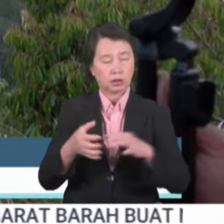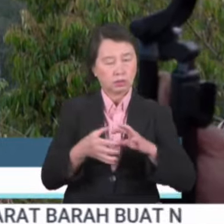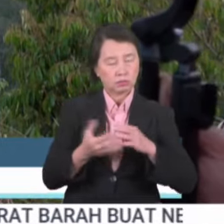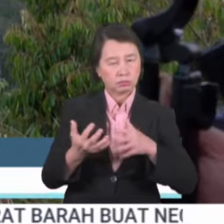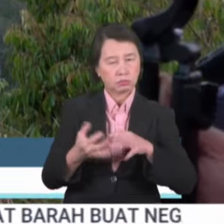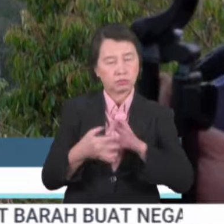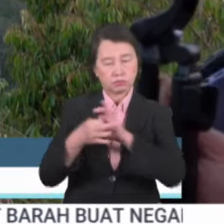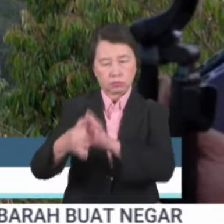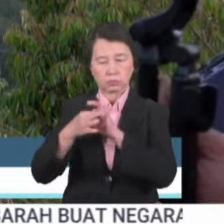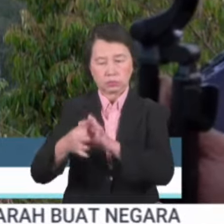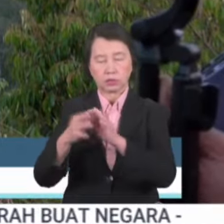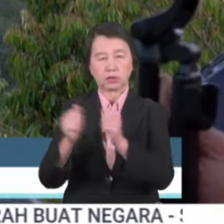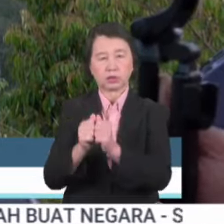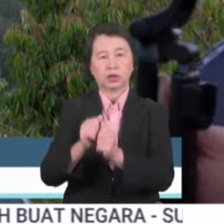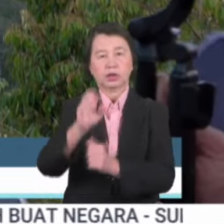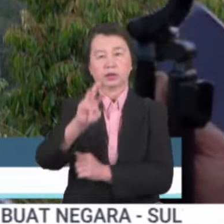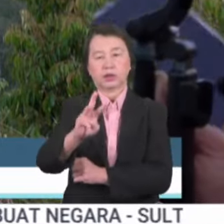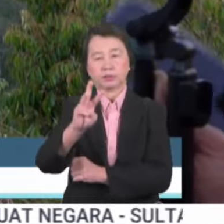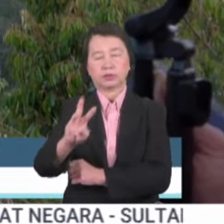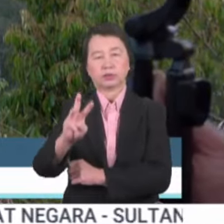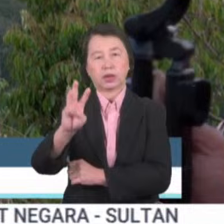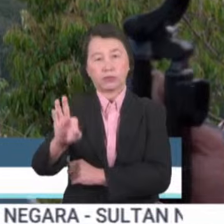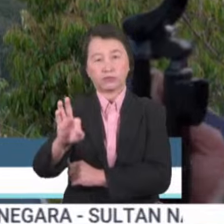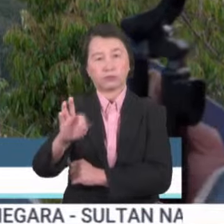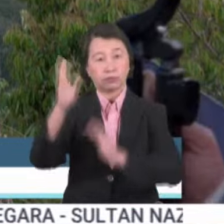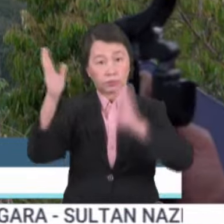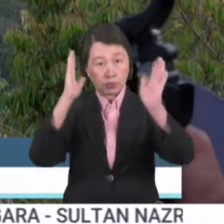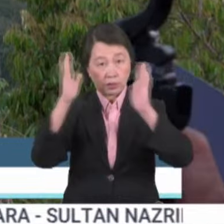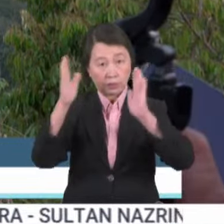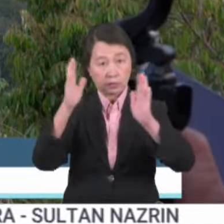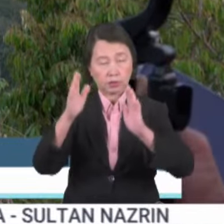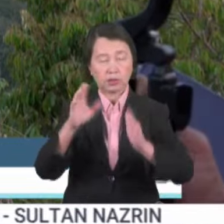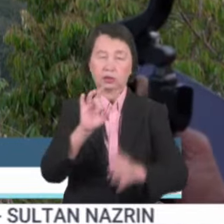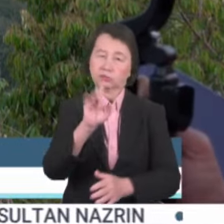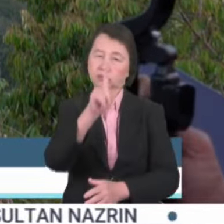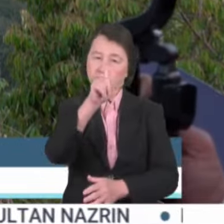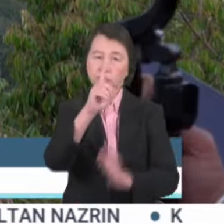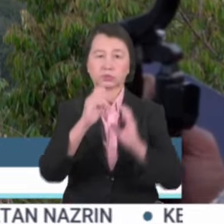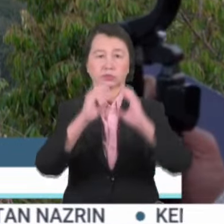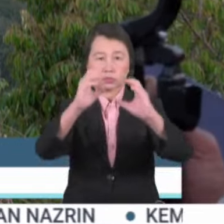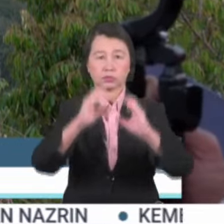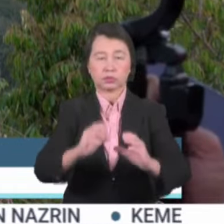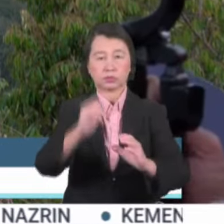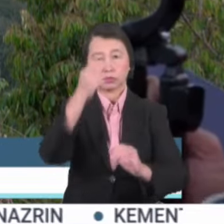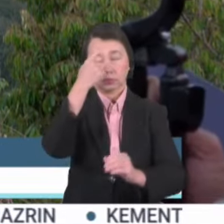dengan WWF Malaysia. Ya, salah satu cara untuk